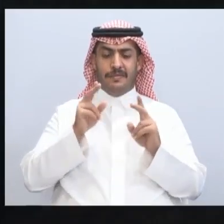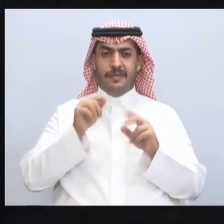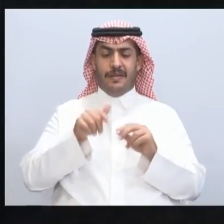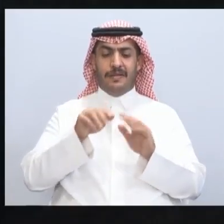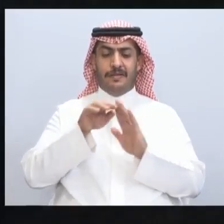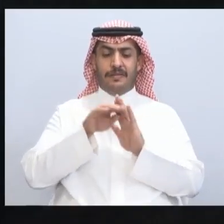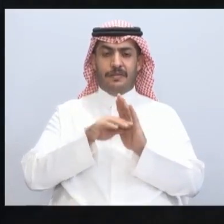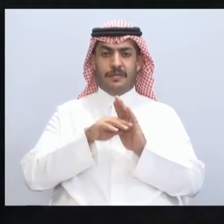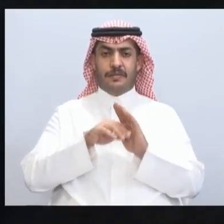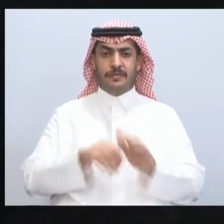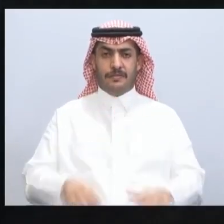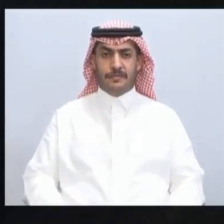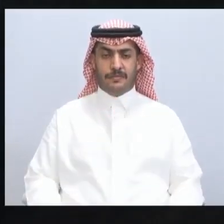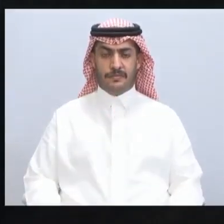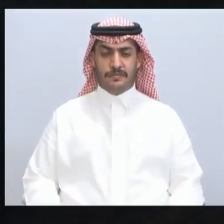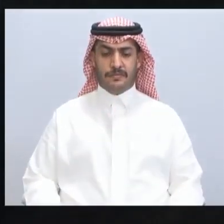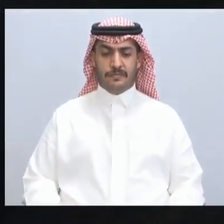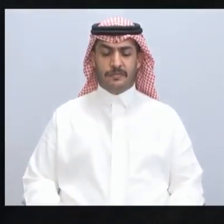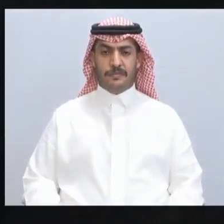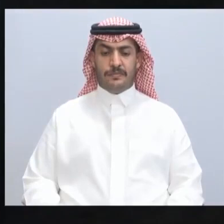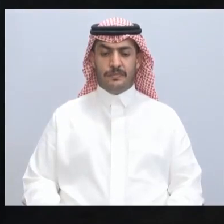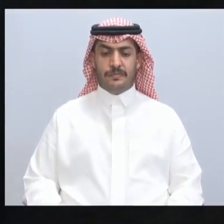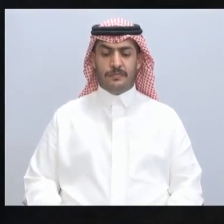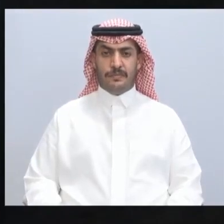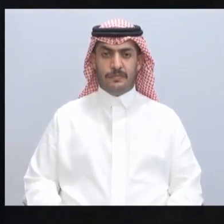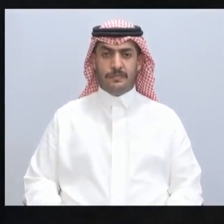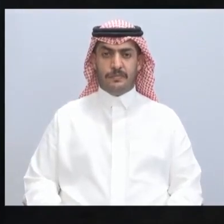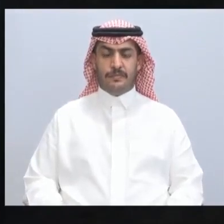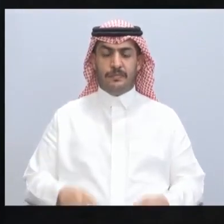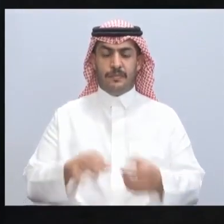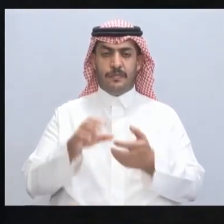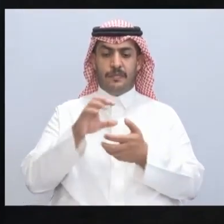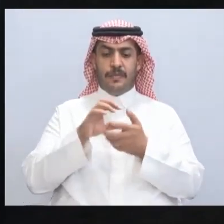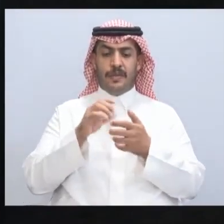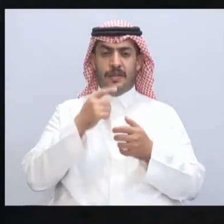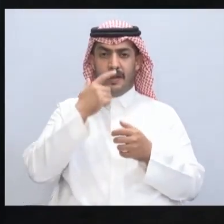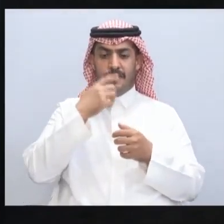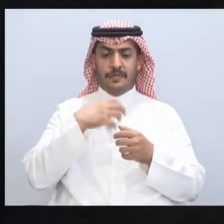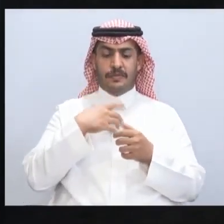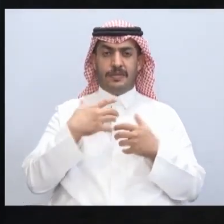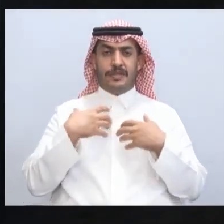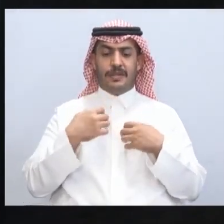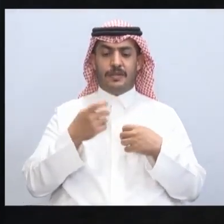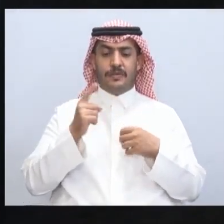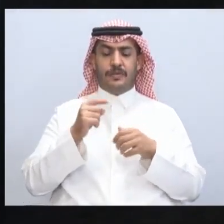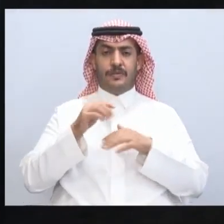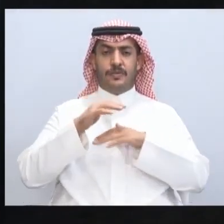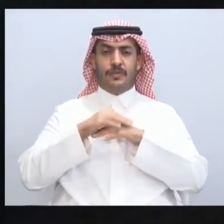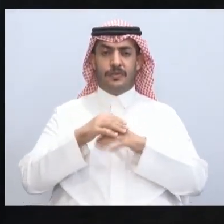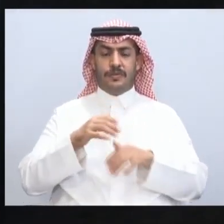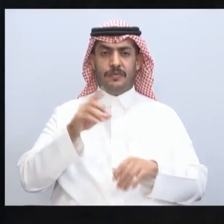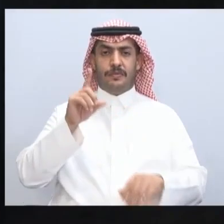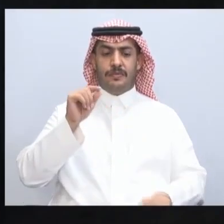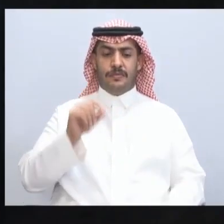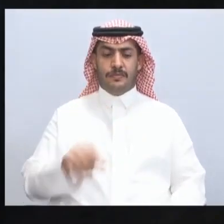مظاهر الضغوط تعرفنا عليها مشكلات نفسيه صحيه وسلوكيه